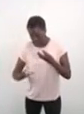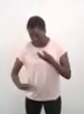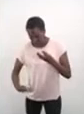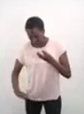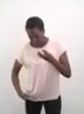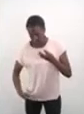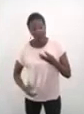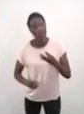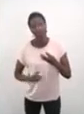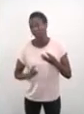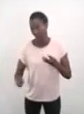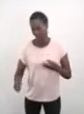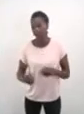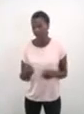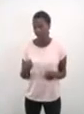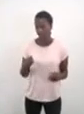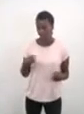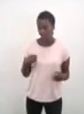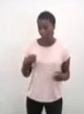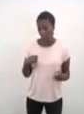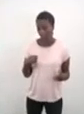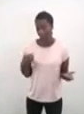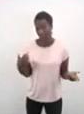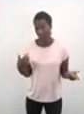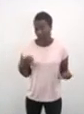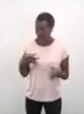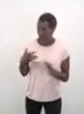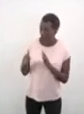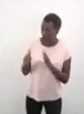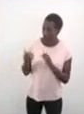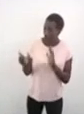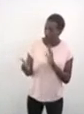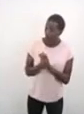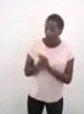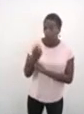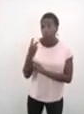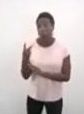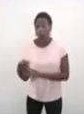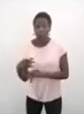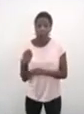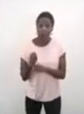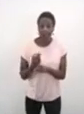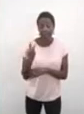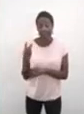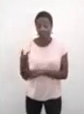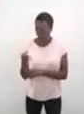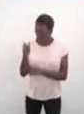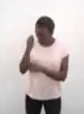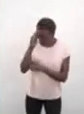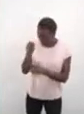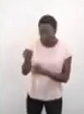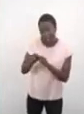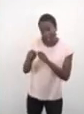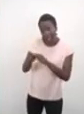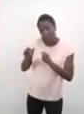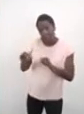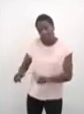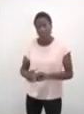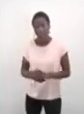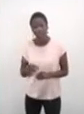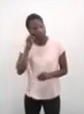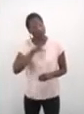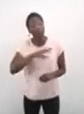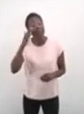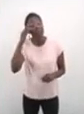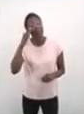très respectueux du travail et de vos fonctions anciennes parce que nous mesurons dans les nôtres combien cet